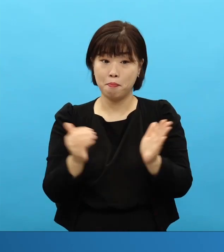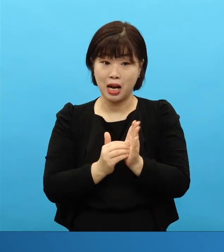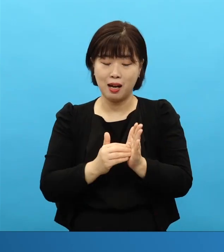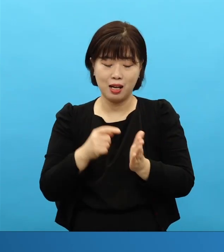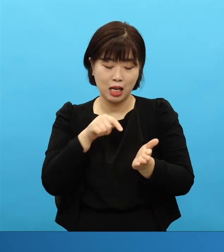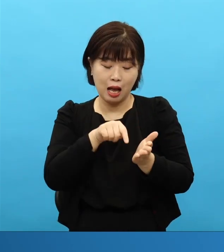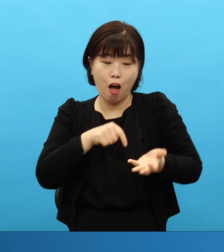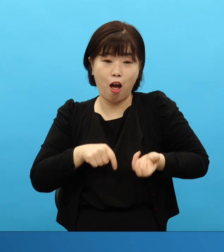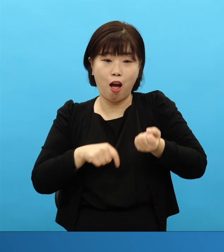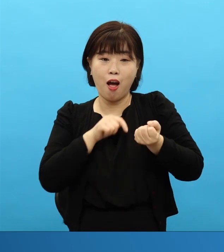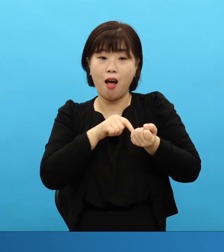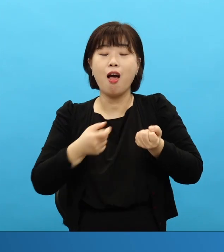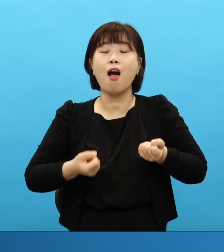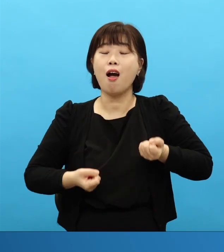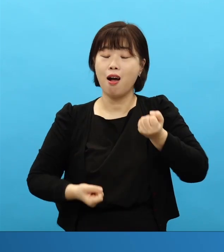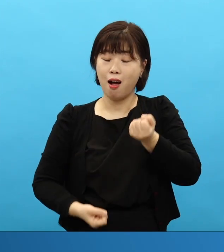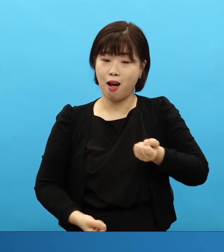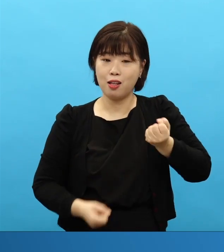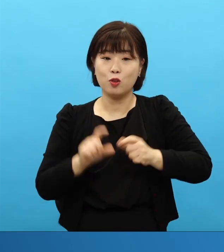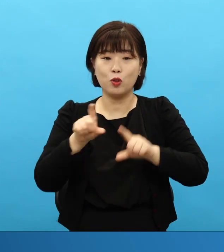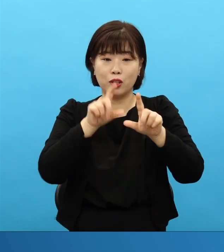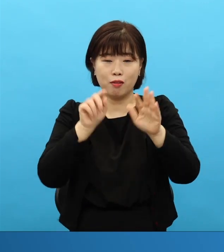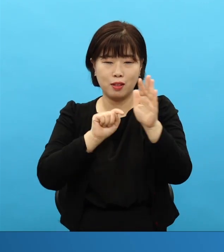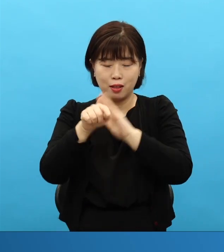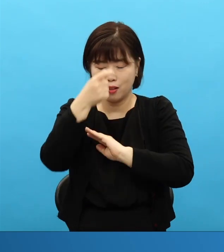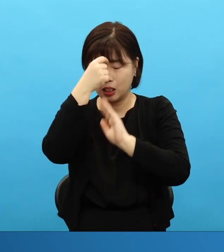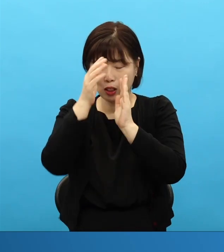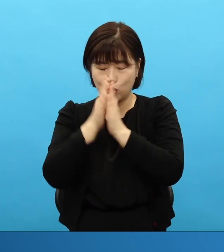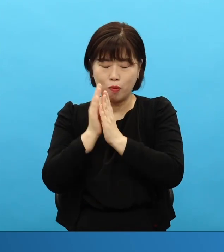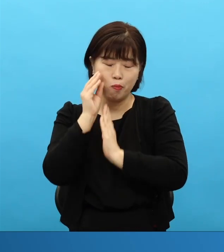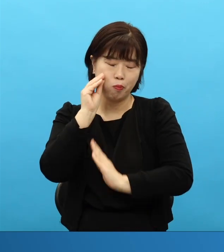들고 현장에 기도망대가 세워지기를 바랍니다.